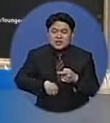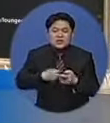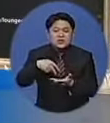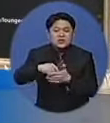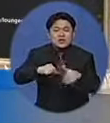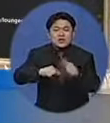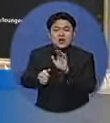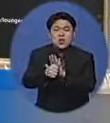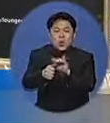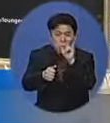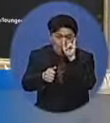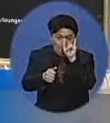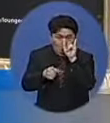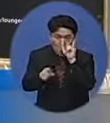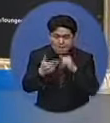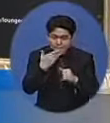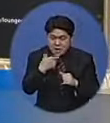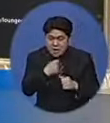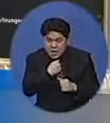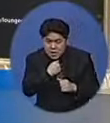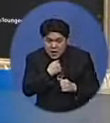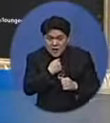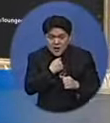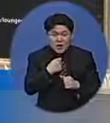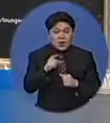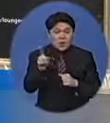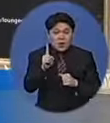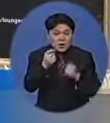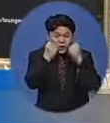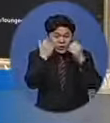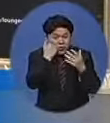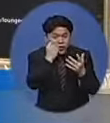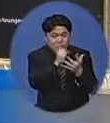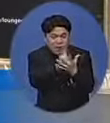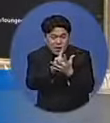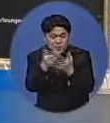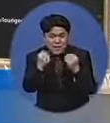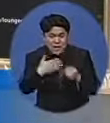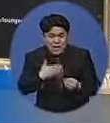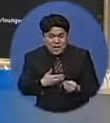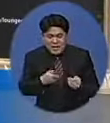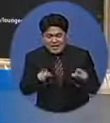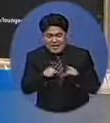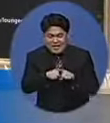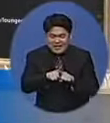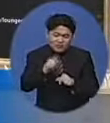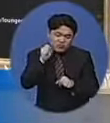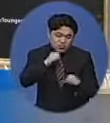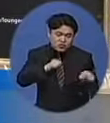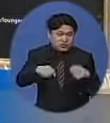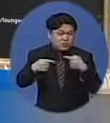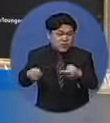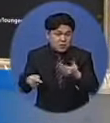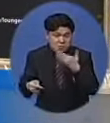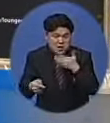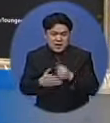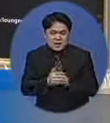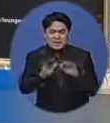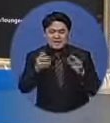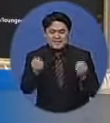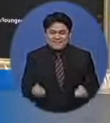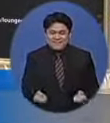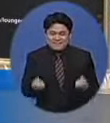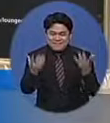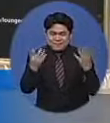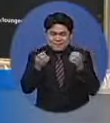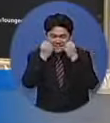그 자조활동이 가능해지려면 새로운 친구들을 많이 알수록 그 친구들과 내가 좋아하는 활동을 할 수가 있어요. 그래서 이번 그